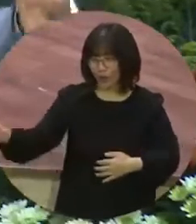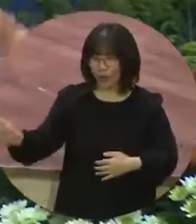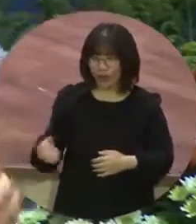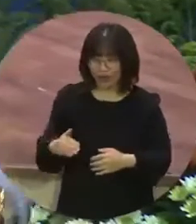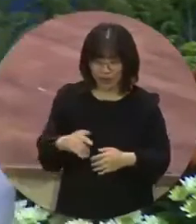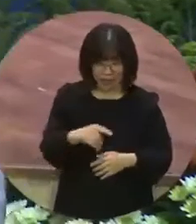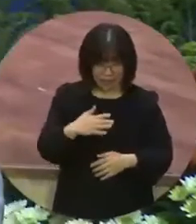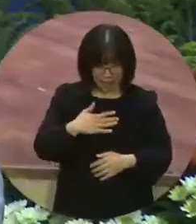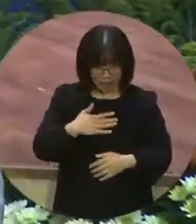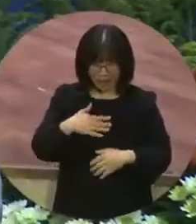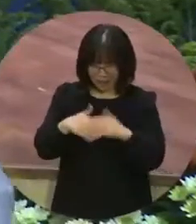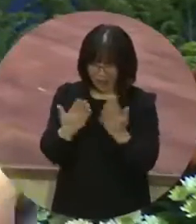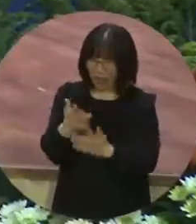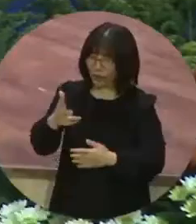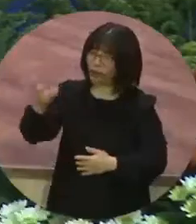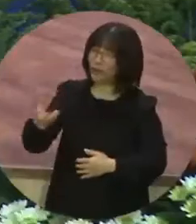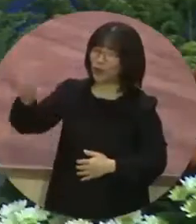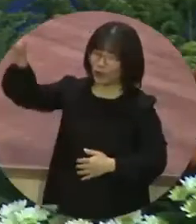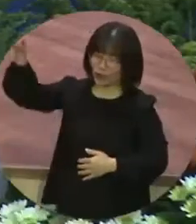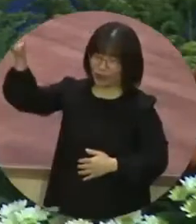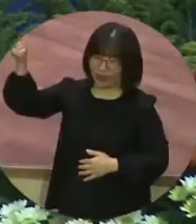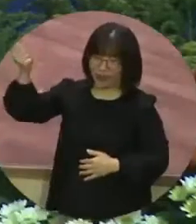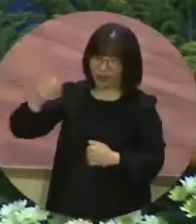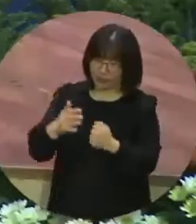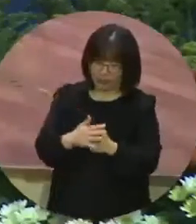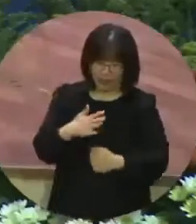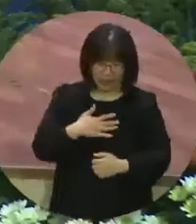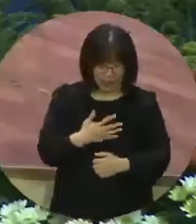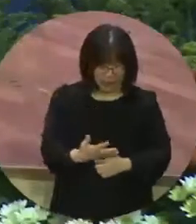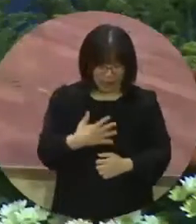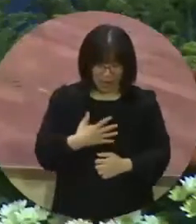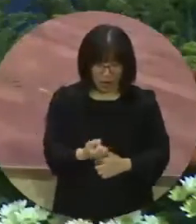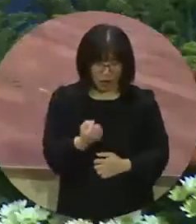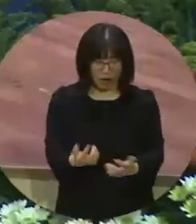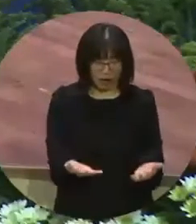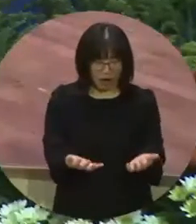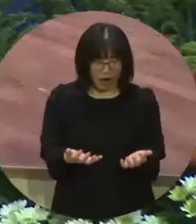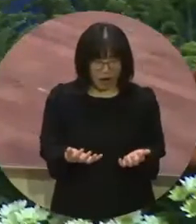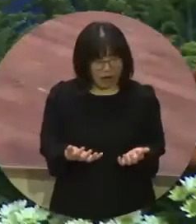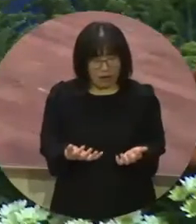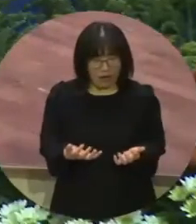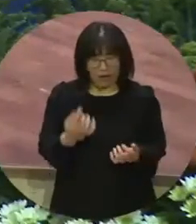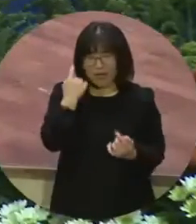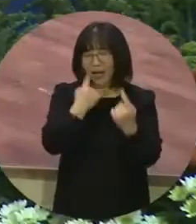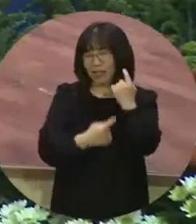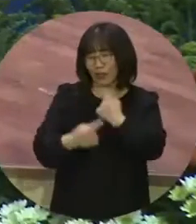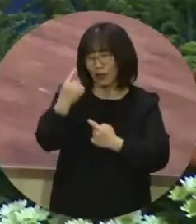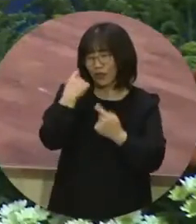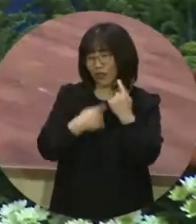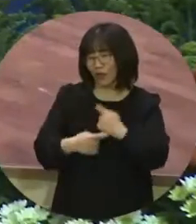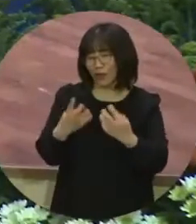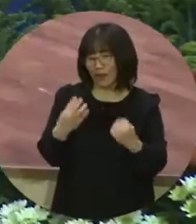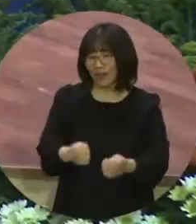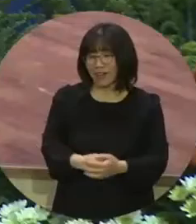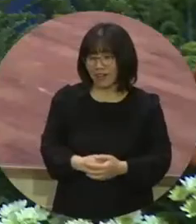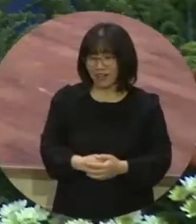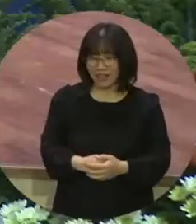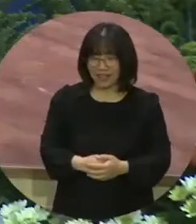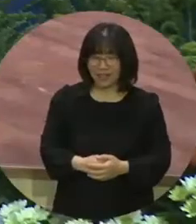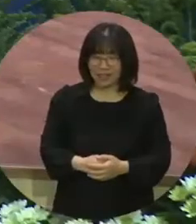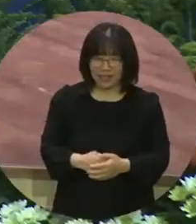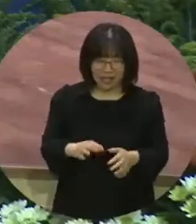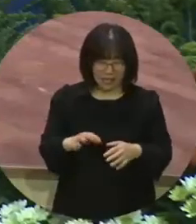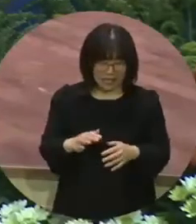주님의 것인데 내가 자꾸 내꺼 하다 보니까 상처 투성이밖에 남는 게 없다면 사단이